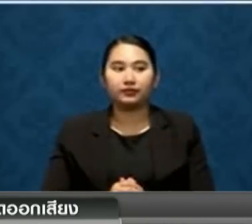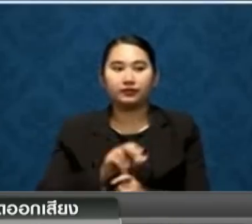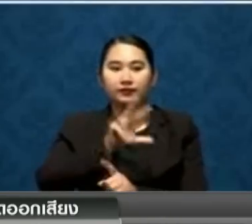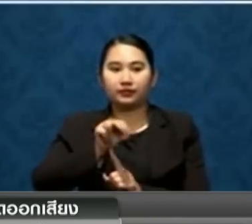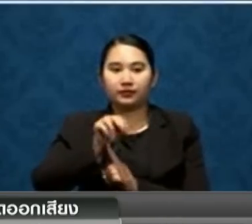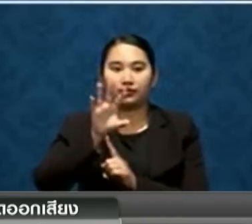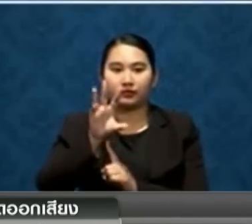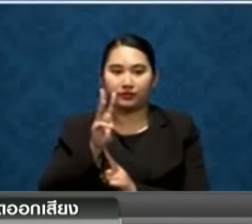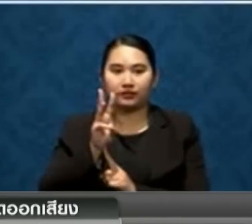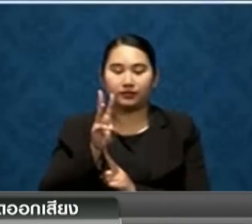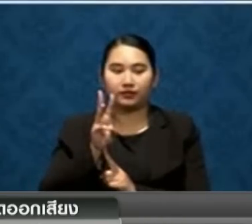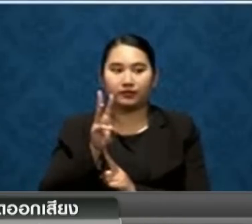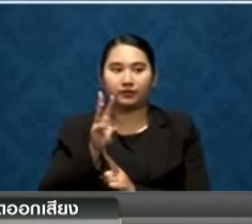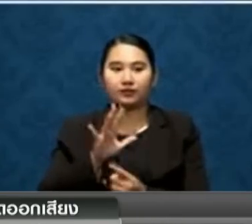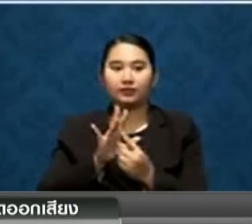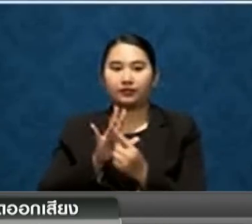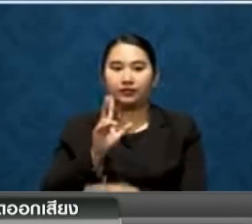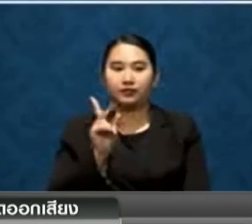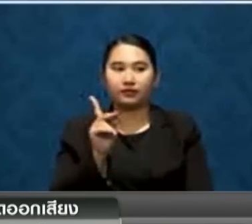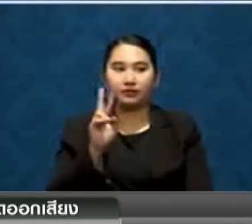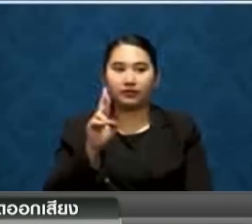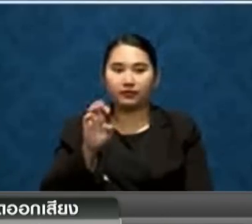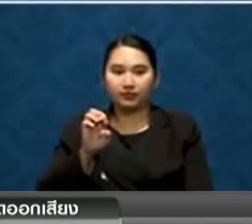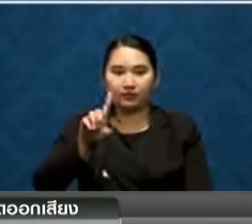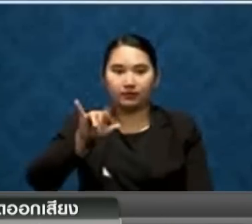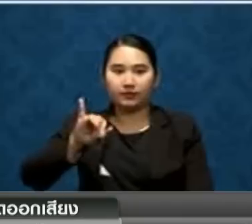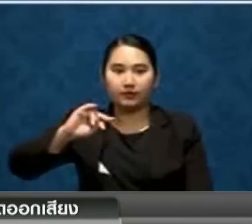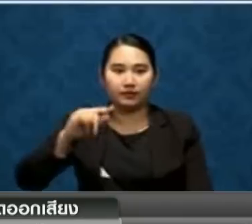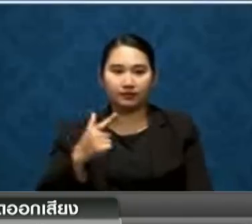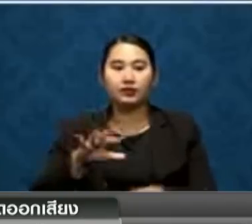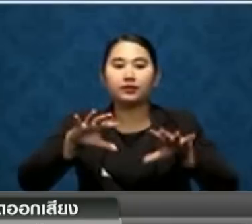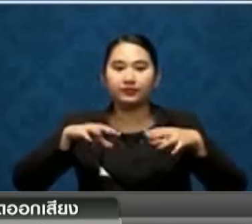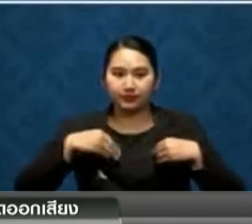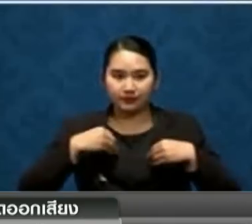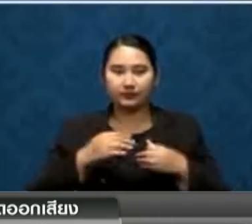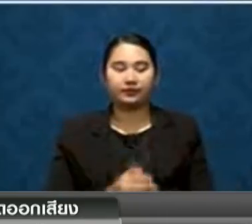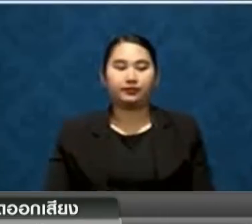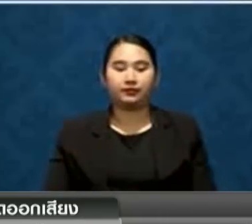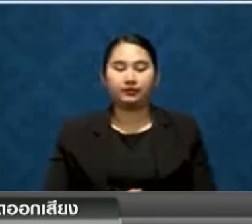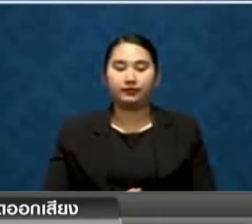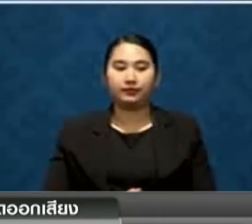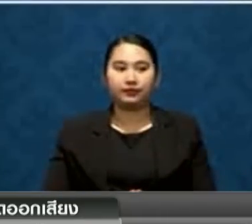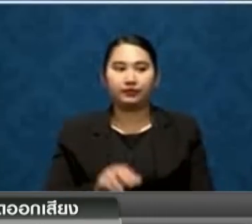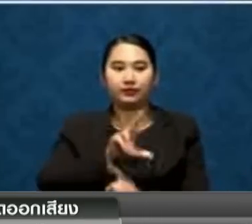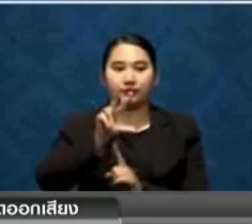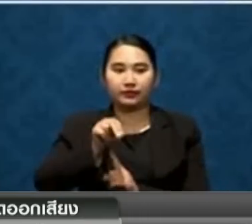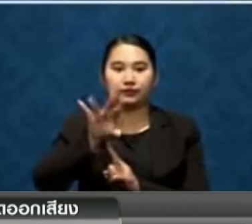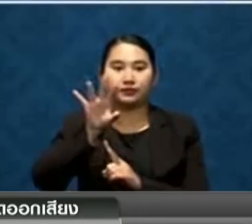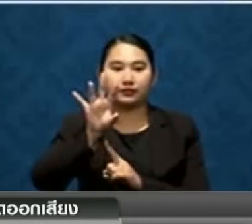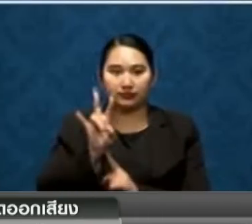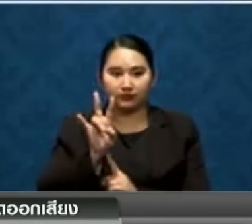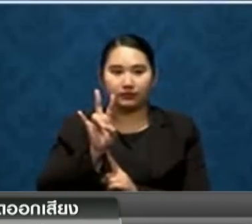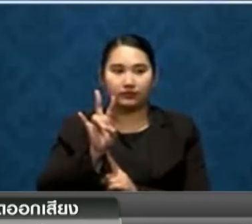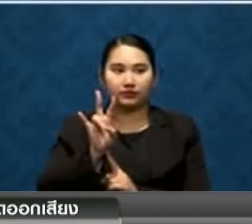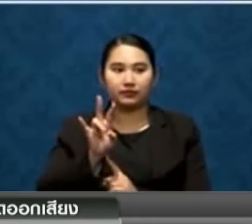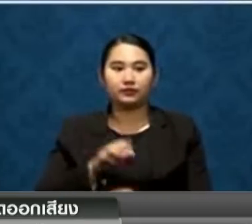36นายเกรียงกันตินัน เห็นชอบครับ 37นาย